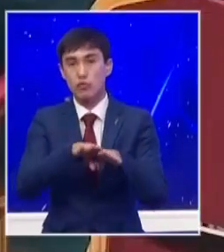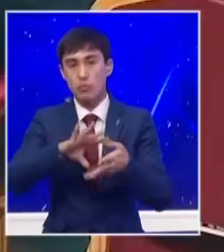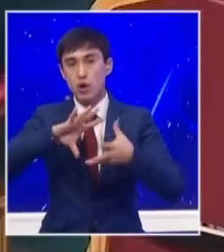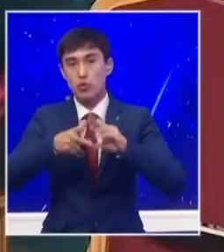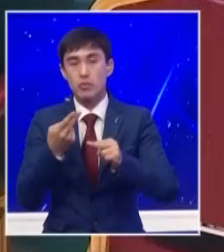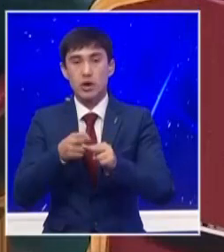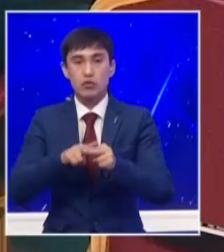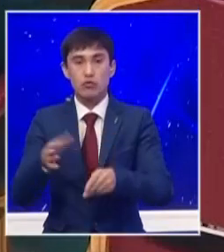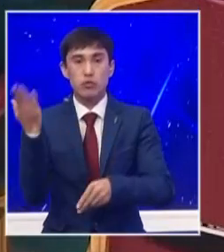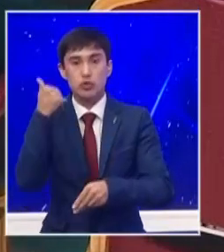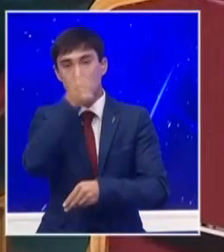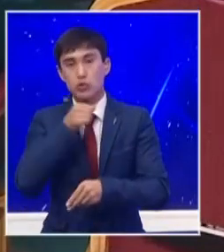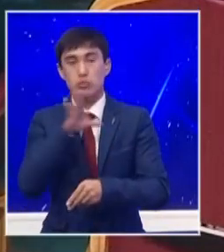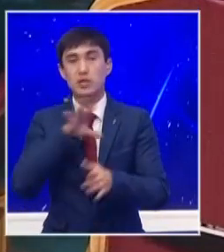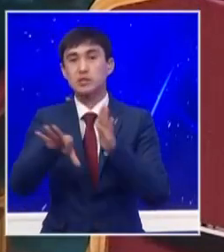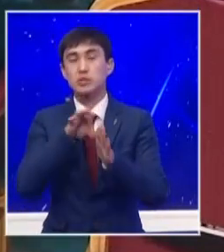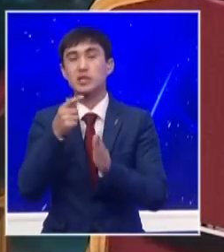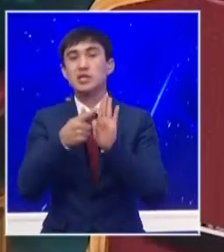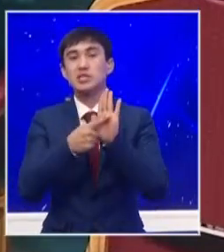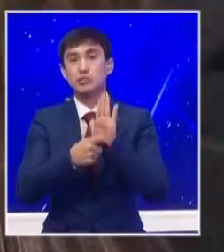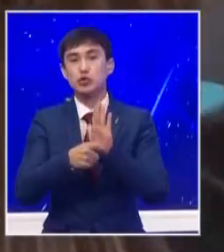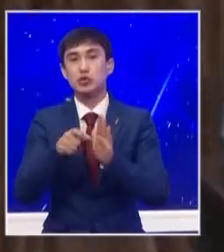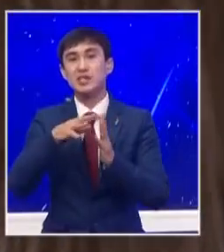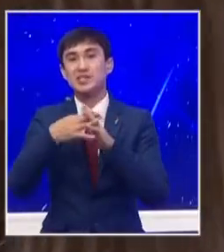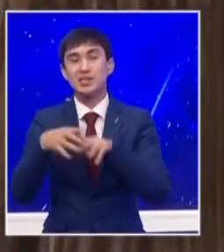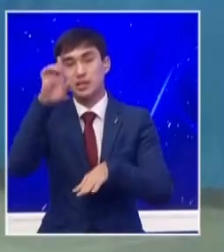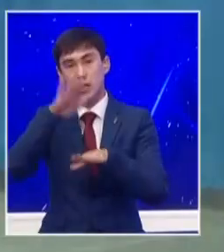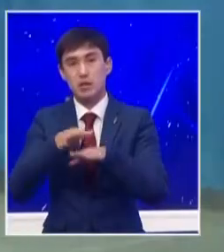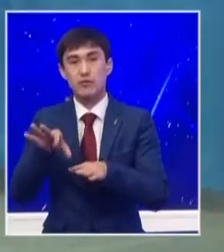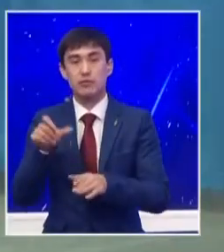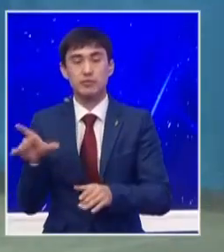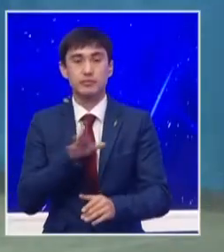итогам которых в прошлом году были избраны около 700 сельских